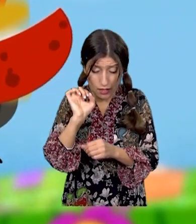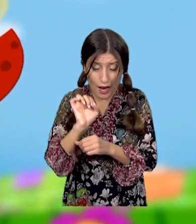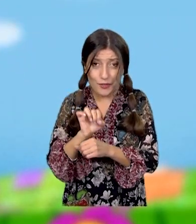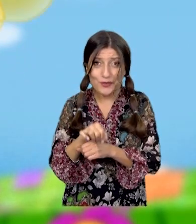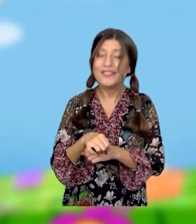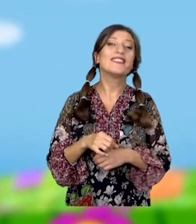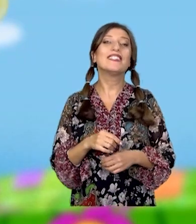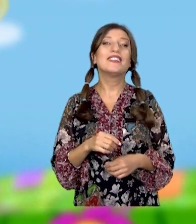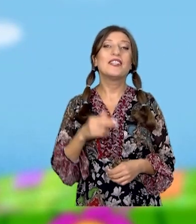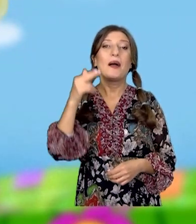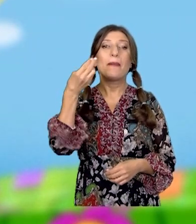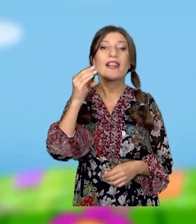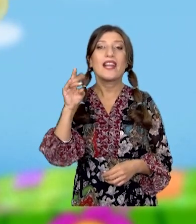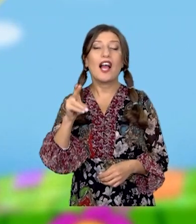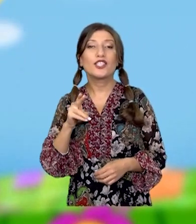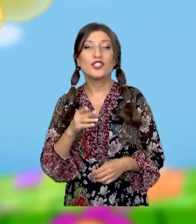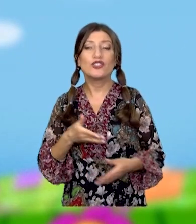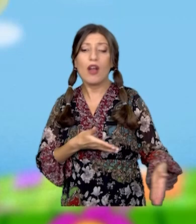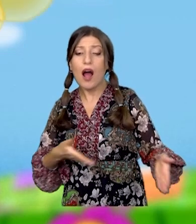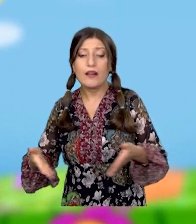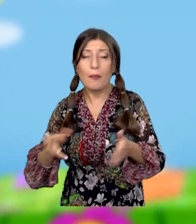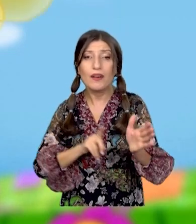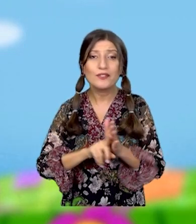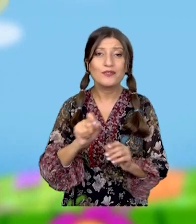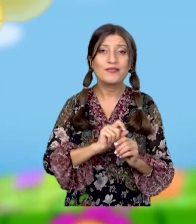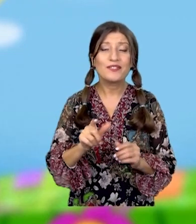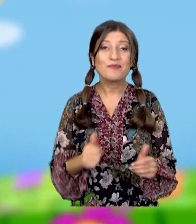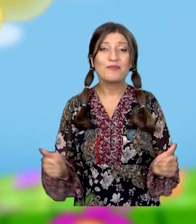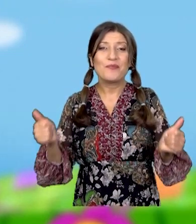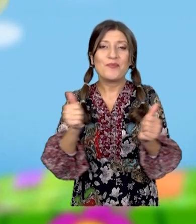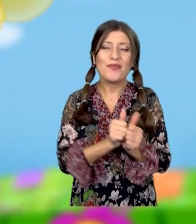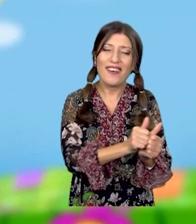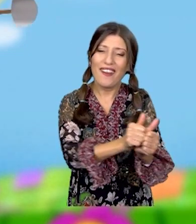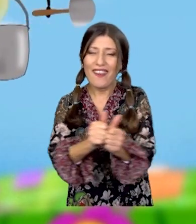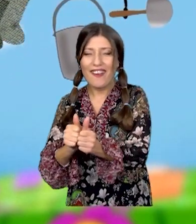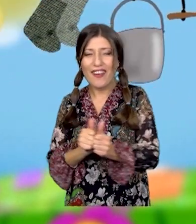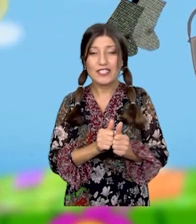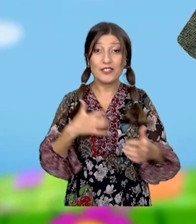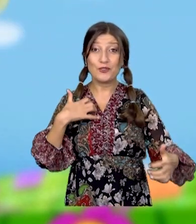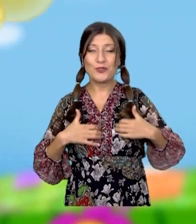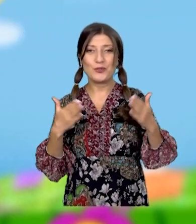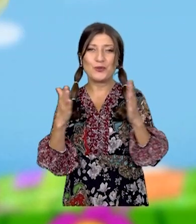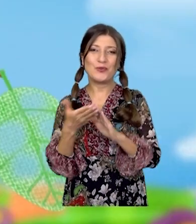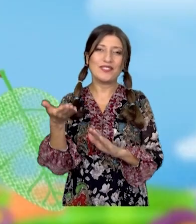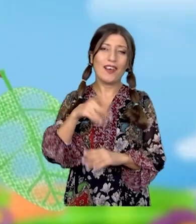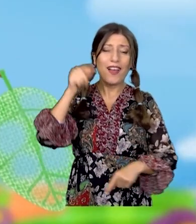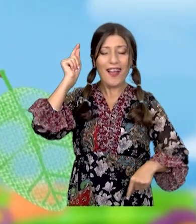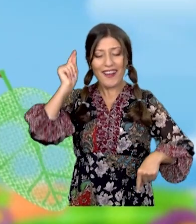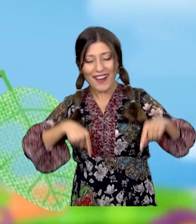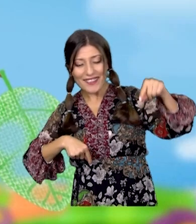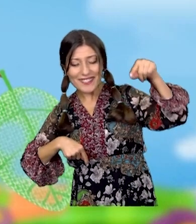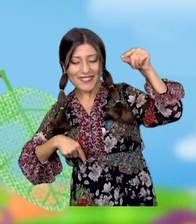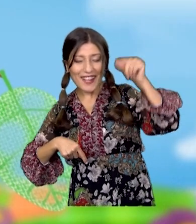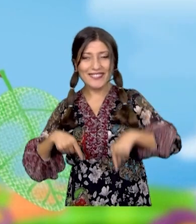իր գլխիկը, հետակի ճամպան բռնում են, միասին շտապում են տուն,